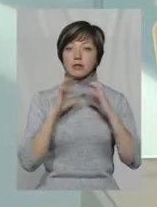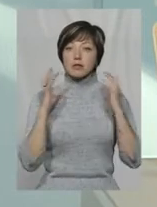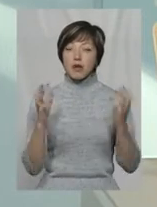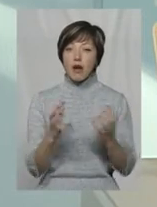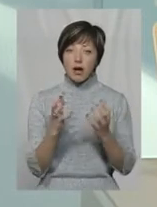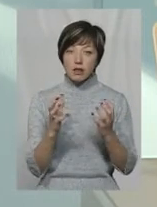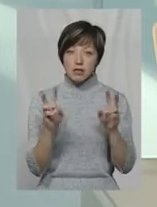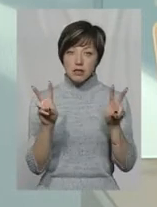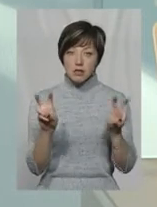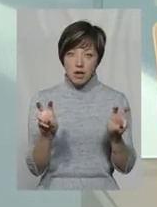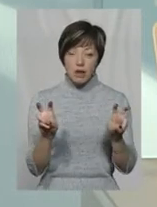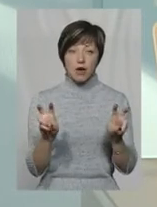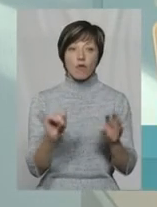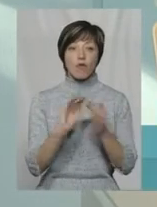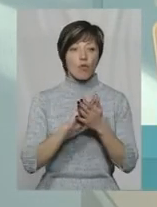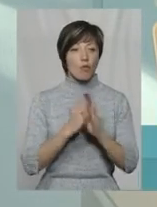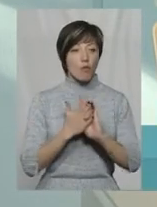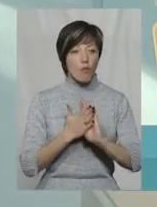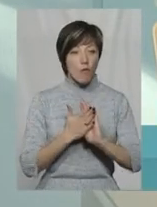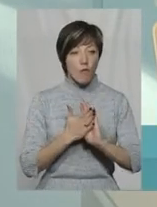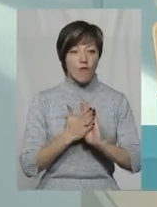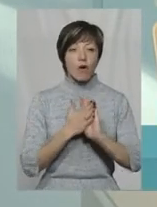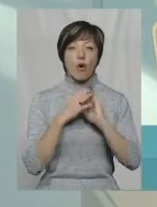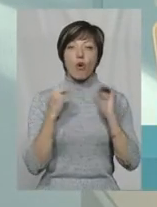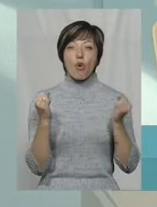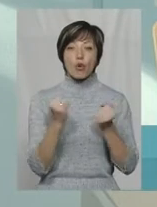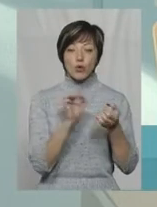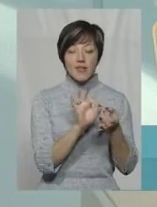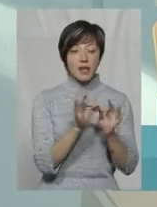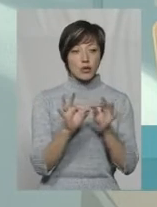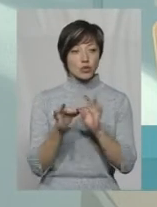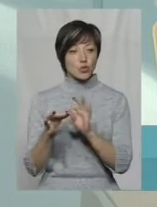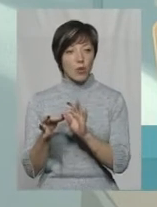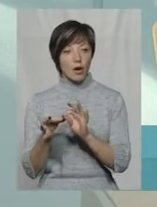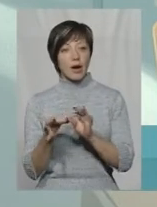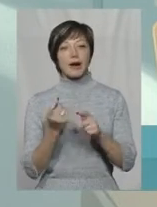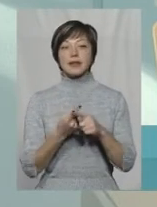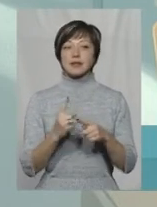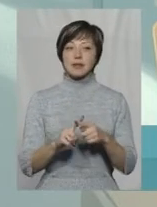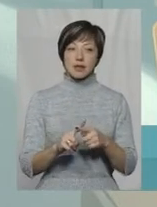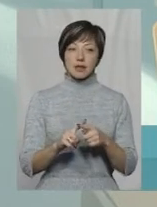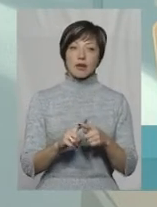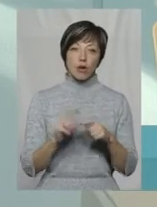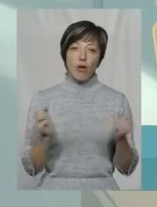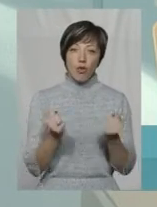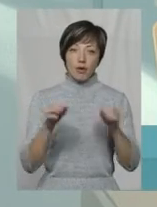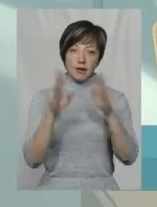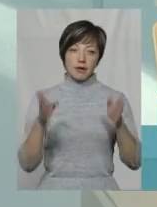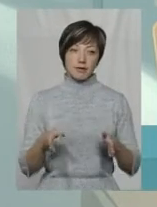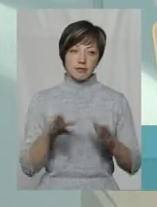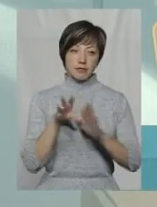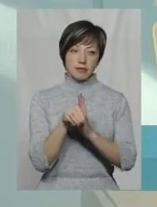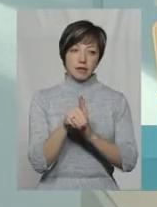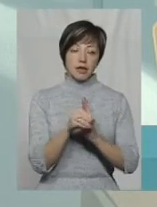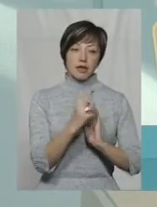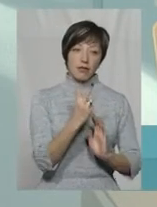зберігатися в умовах збереження холодового ланцюга. А це умови холодильнику.